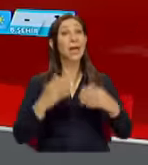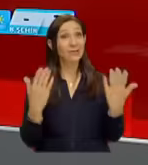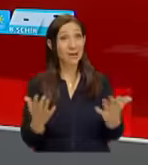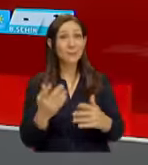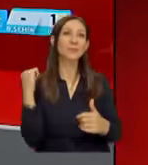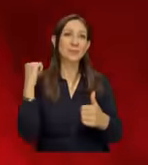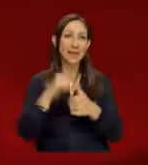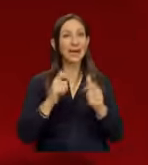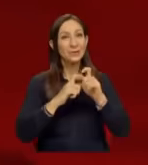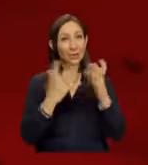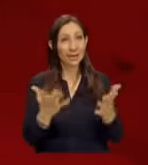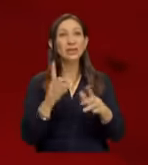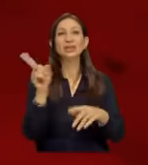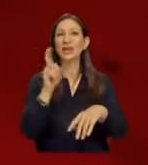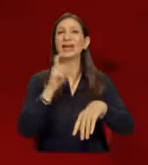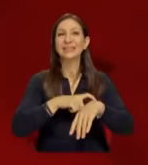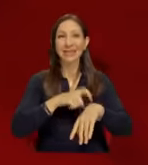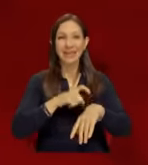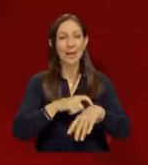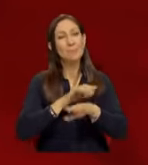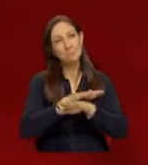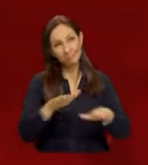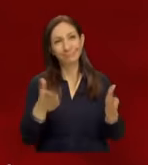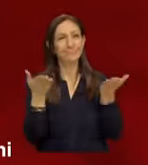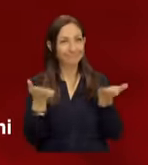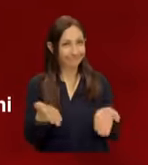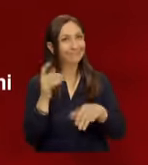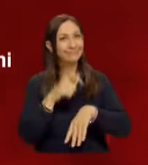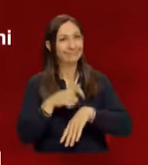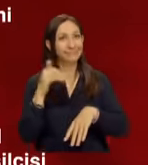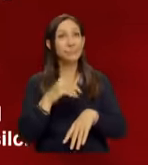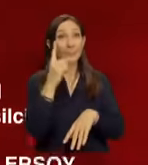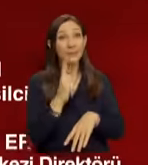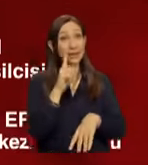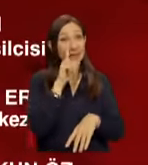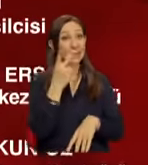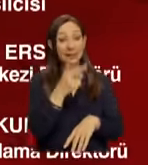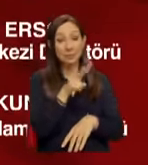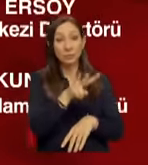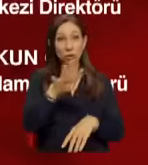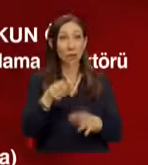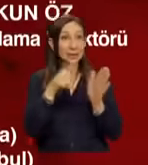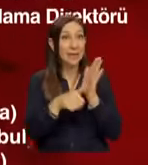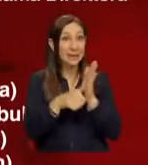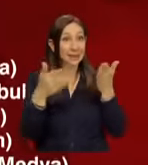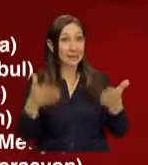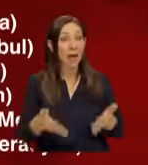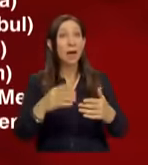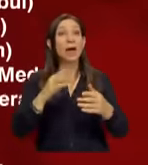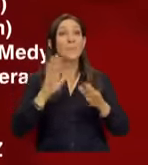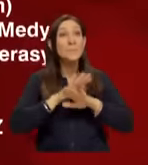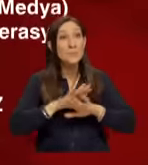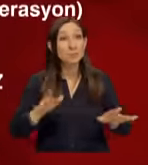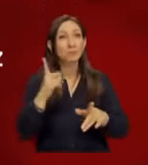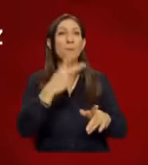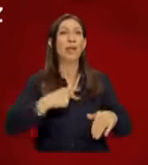Efendim bir kez daha günaydın. Çalar Saat'e nokta koyma vakti geldi. 1 Nisan 2024 tarihinde atlatılmış